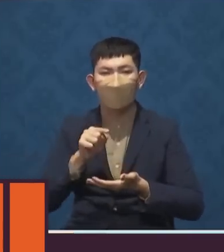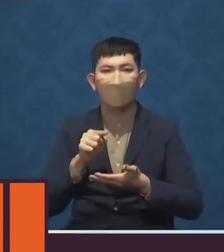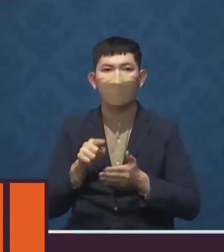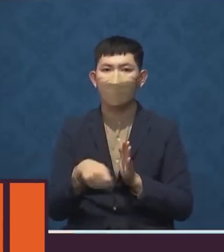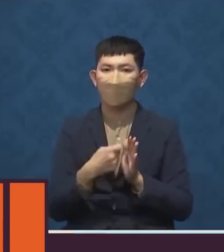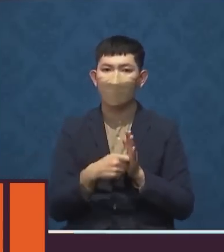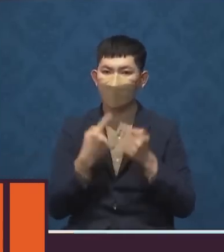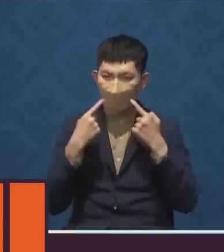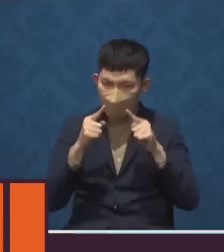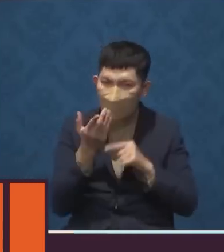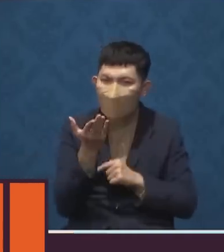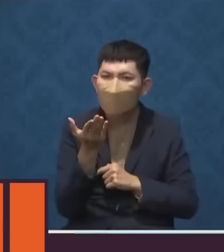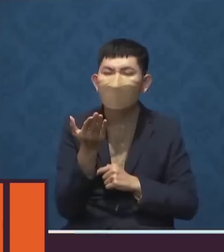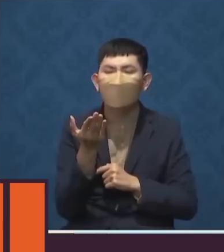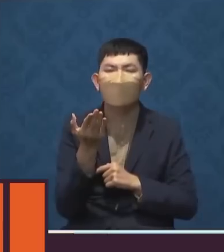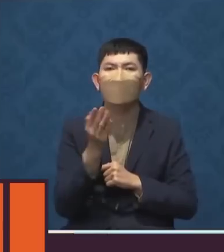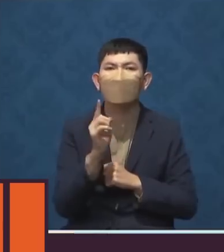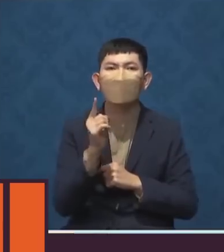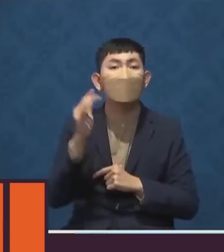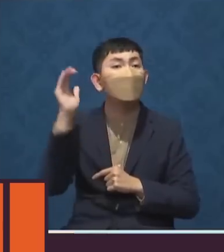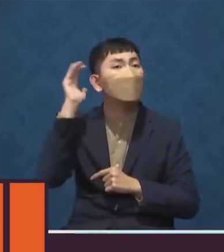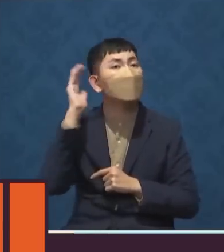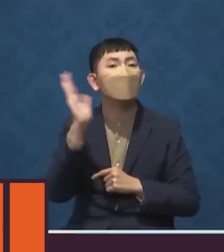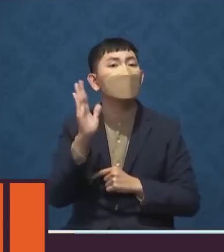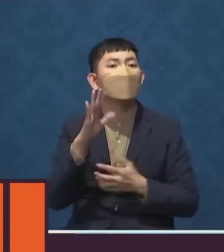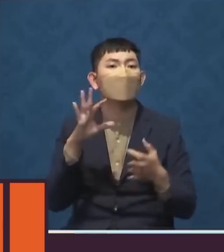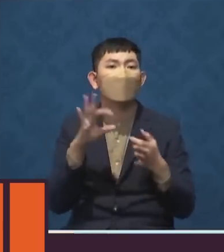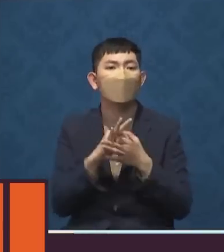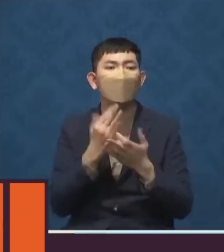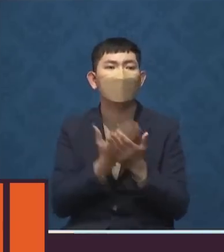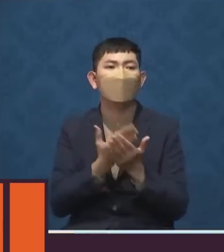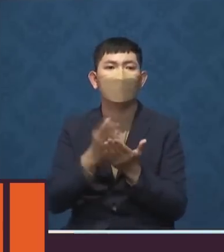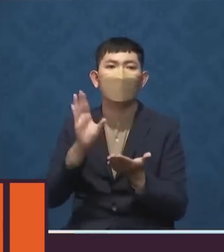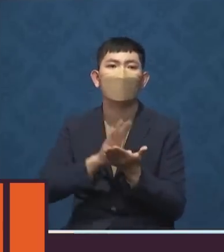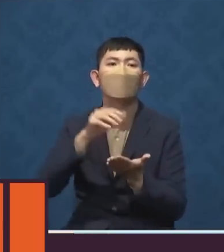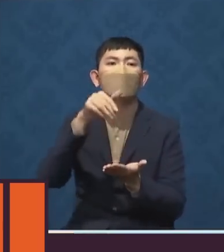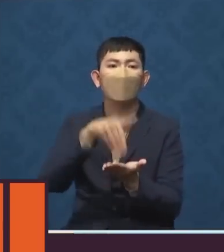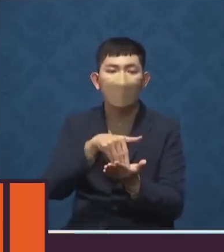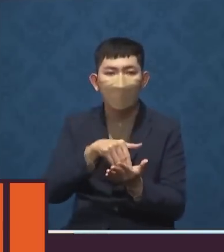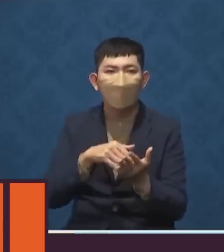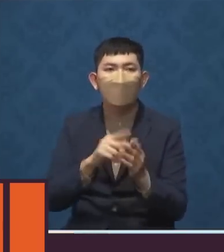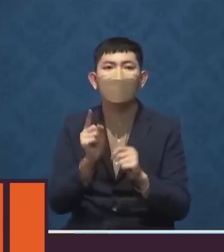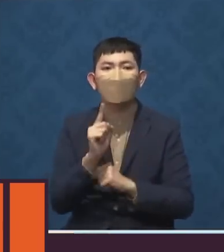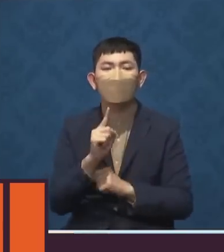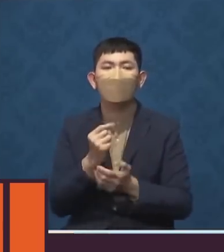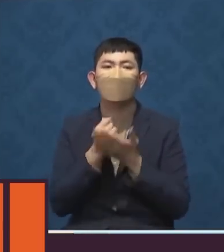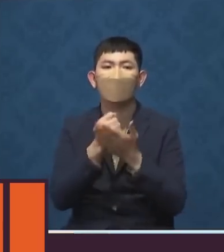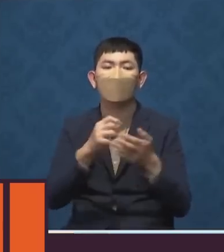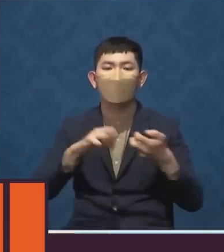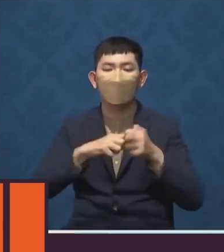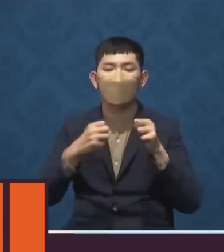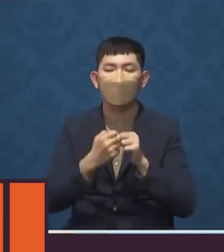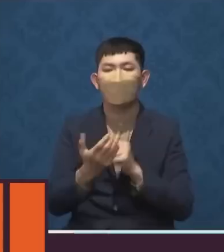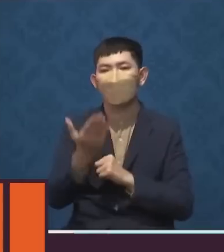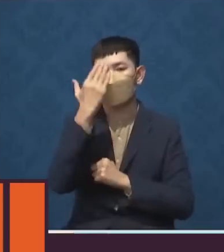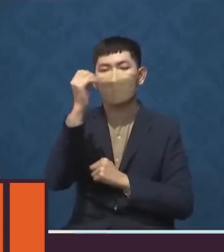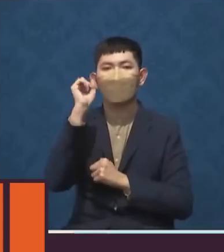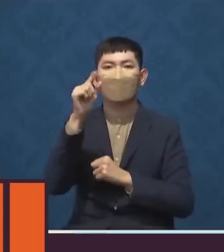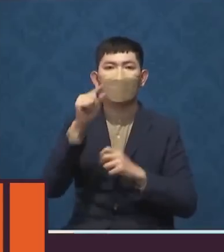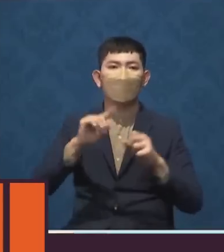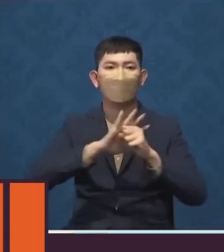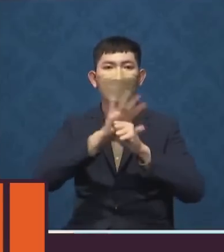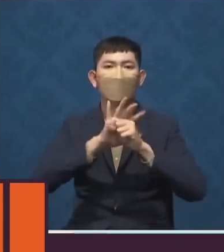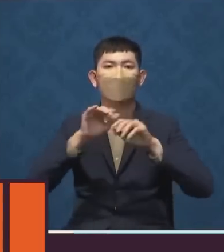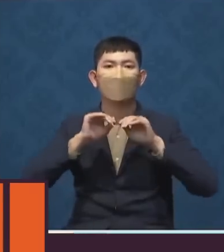ทวงคำตอบ então ไม่อาจไ้วางใจกรณีการใช้งบกลางในเงินไขของการบรเทาเหตุทเกิดข้จากโรกระบาท